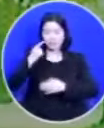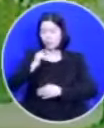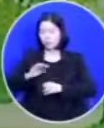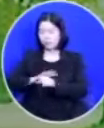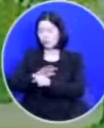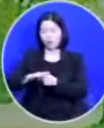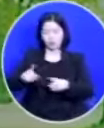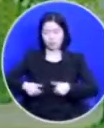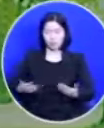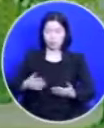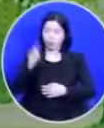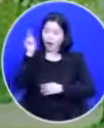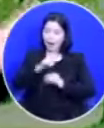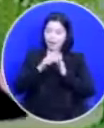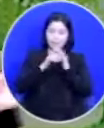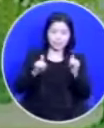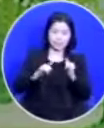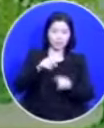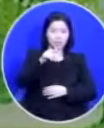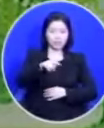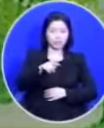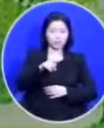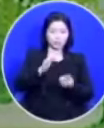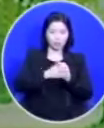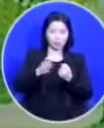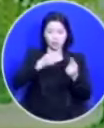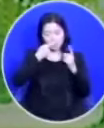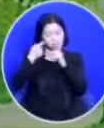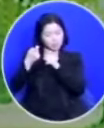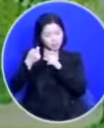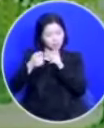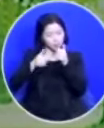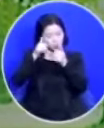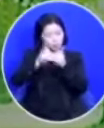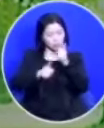없고 악한 사람 그때 시험 들 것도 없습니다